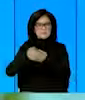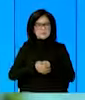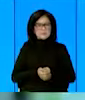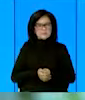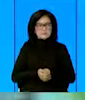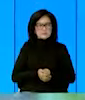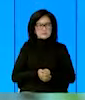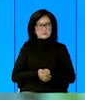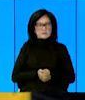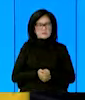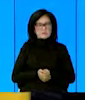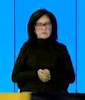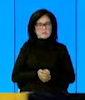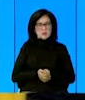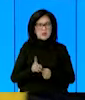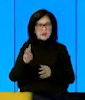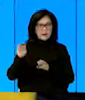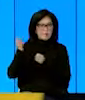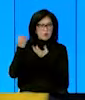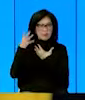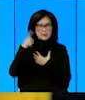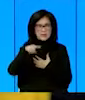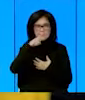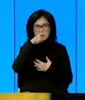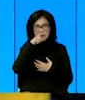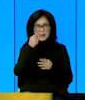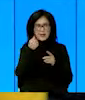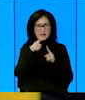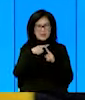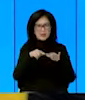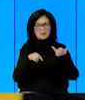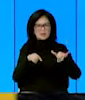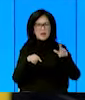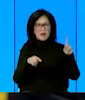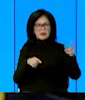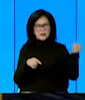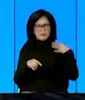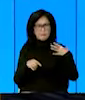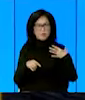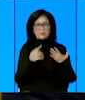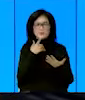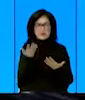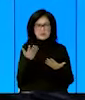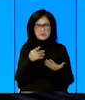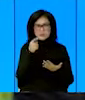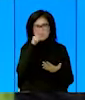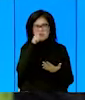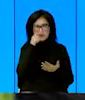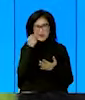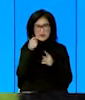langsung ke atas. Terus Bu, ada info nggak sih dari RW RT setempat itu kalau ada? Infonya kadang-kadang dari RT, dari WA